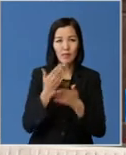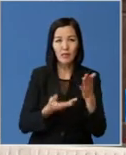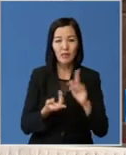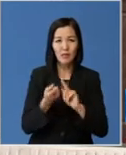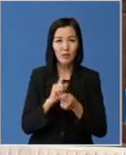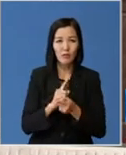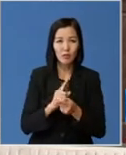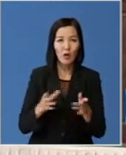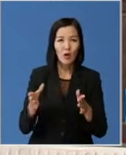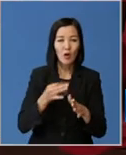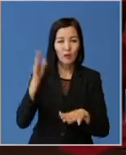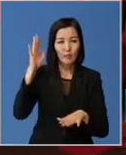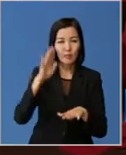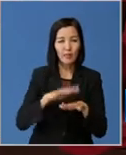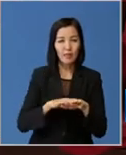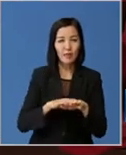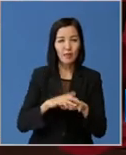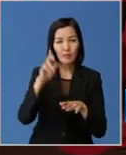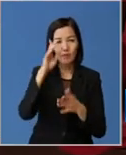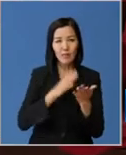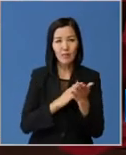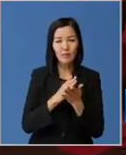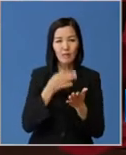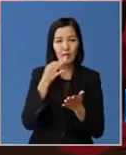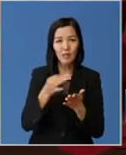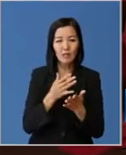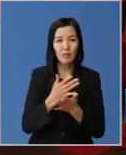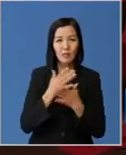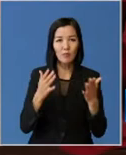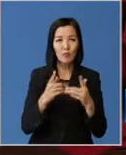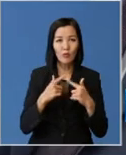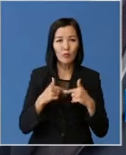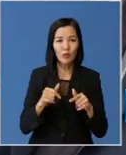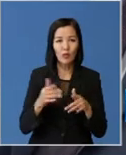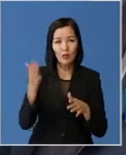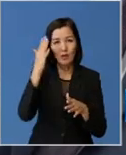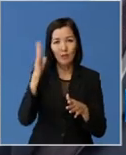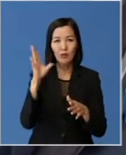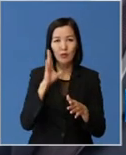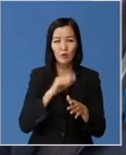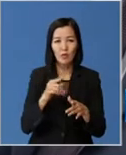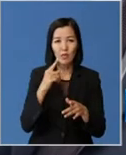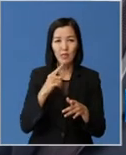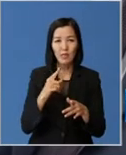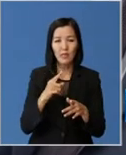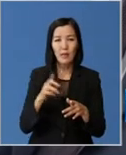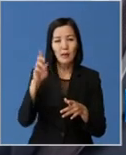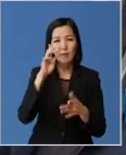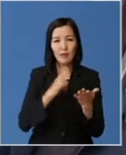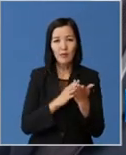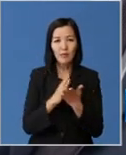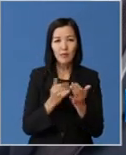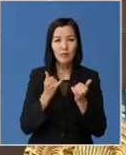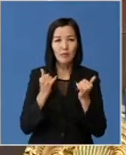Бағдат Қарасаевтың мемлекеттік қызметте тәжірибесі мол, ұйымдастырушылық қабілеті зор екенін атап өтті. Ал саналы ғұмырын мемлекеттік қызметке